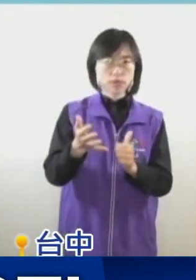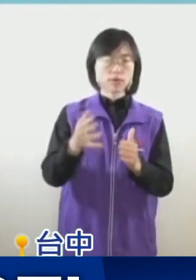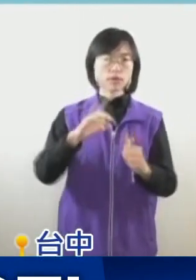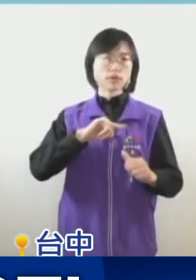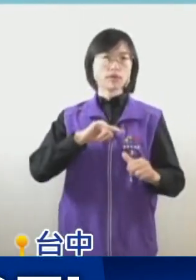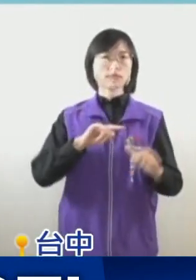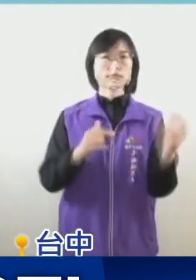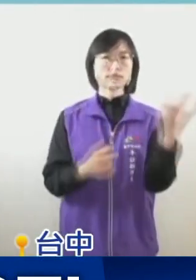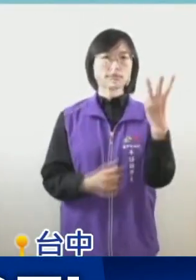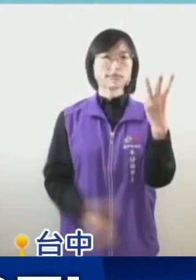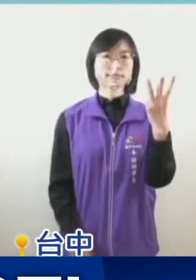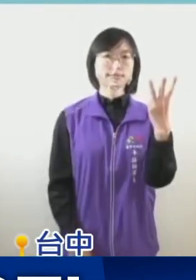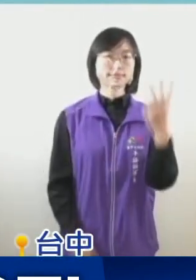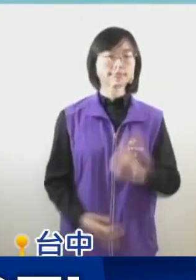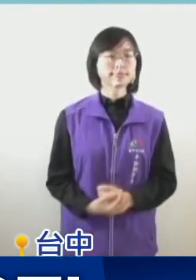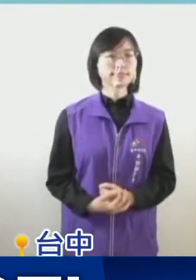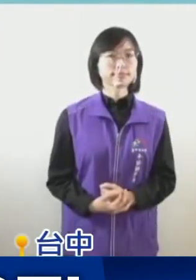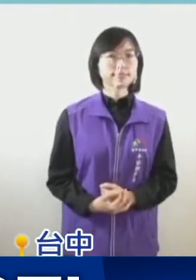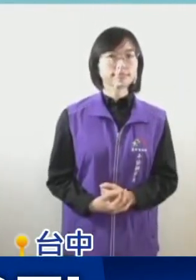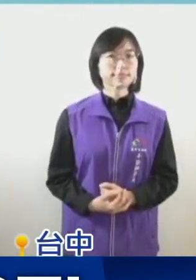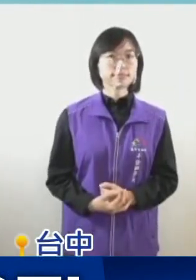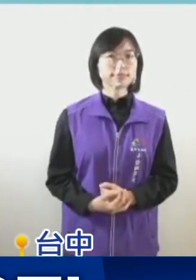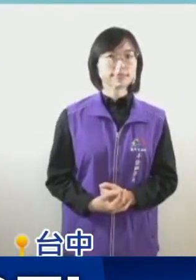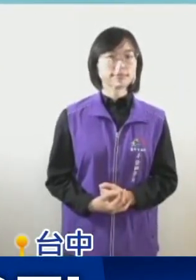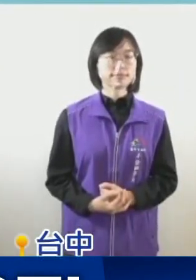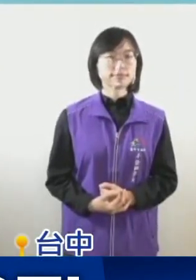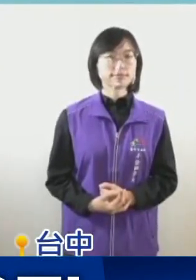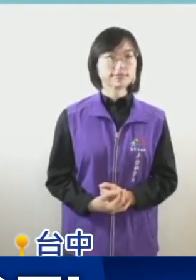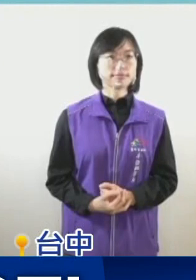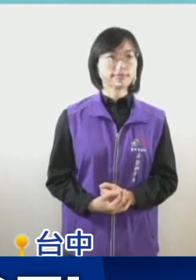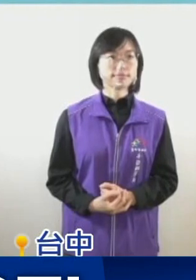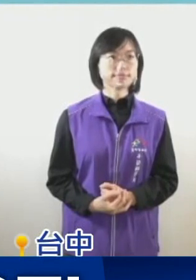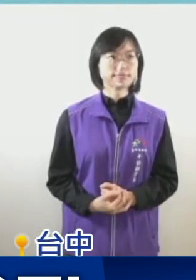老师，就是在这边，他总共